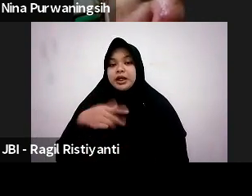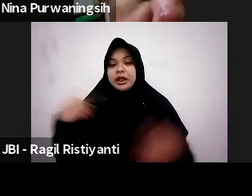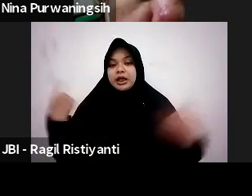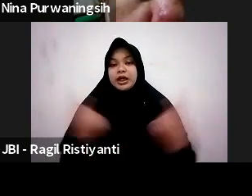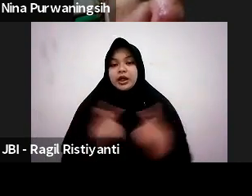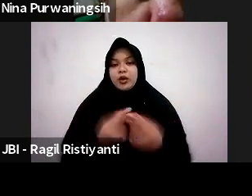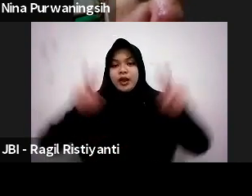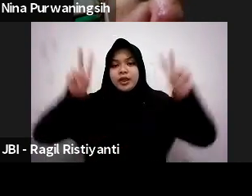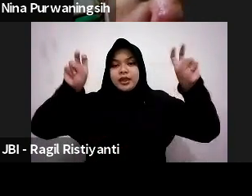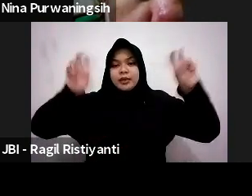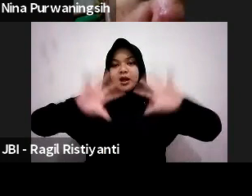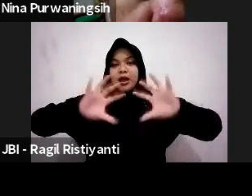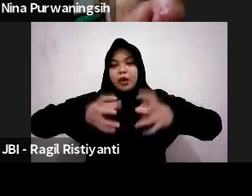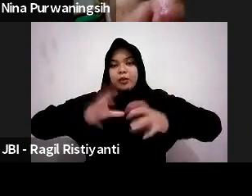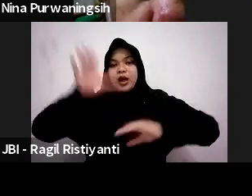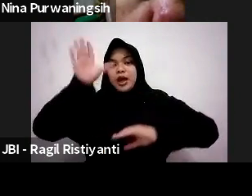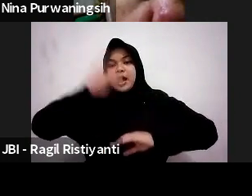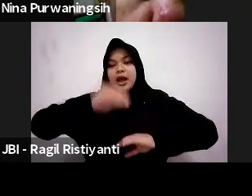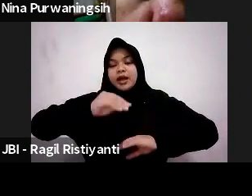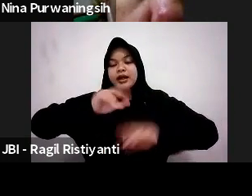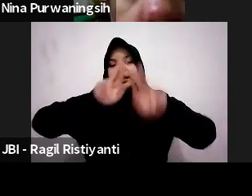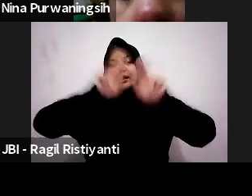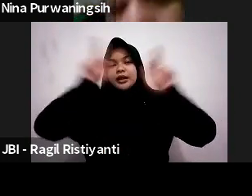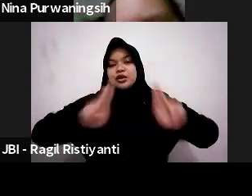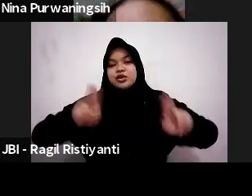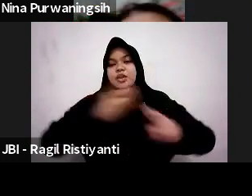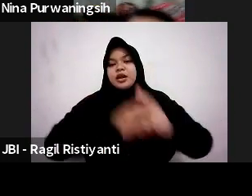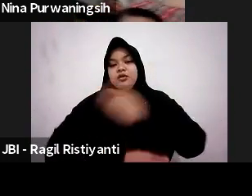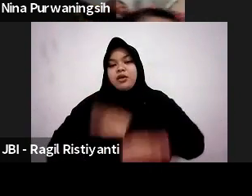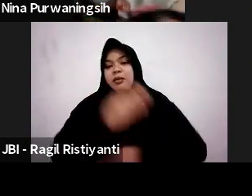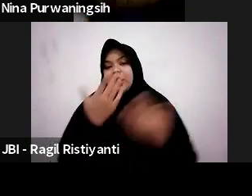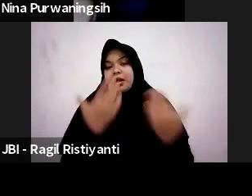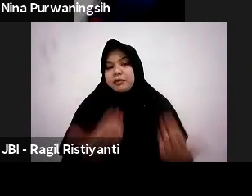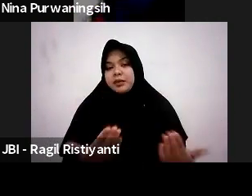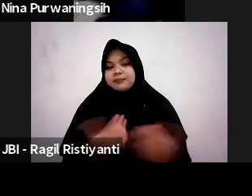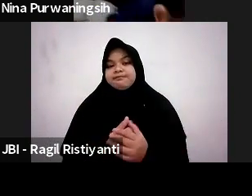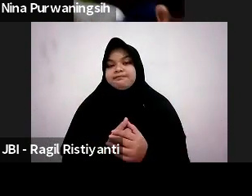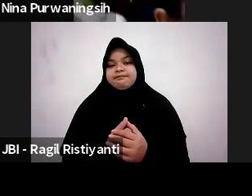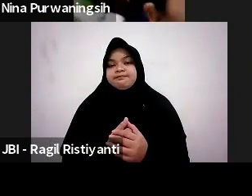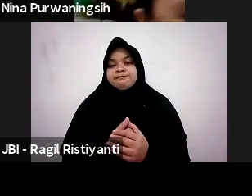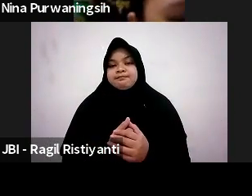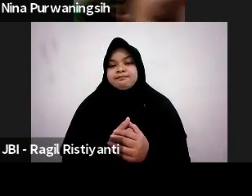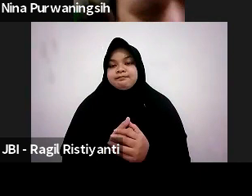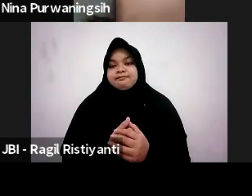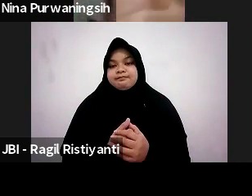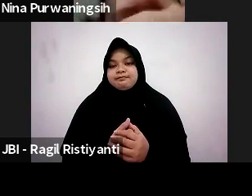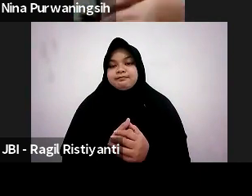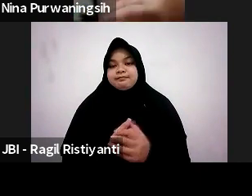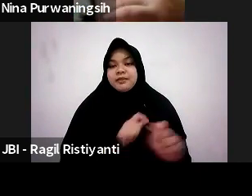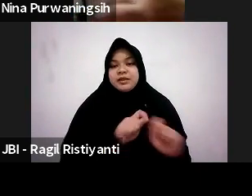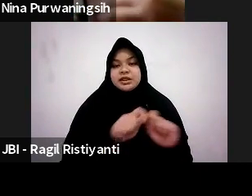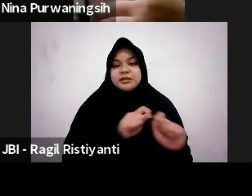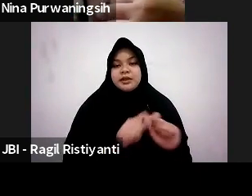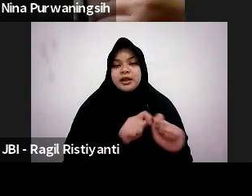Global dari hari International 13 saat ini adalah a ciptakan